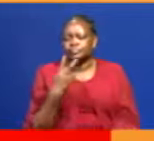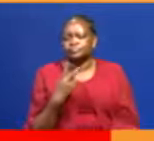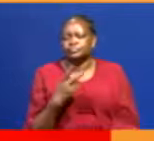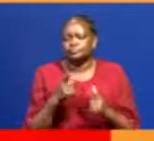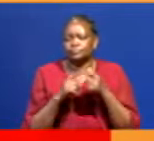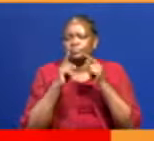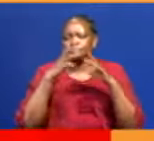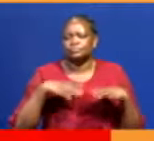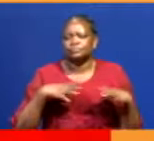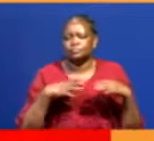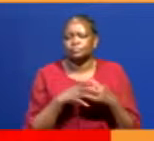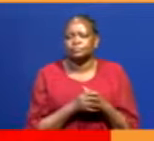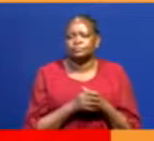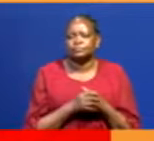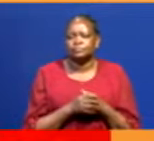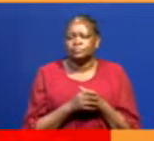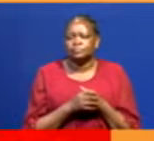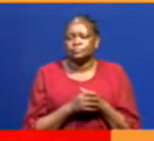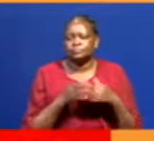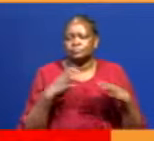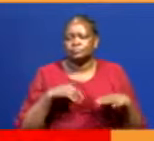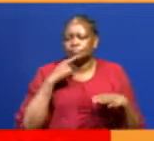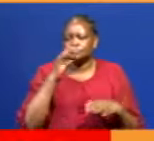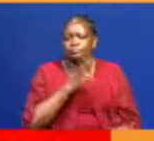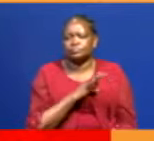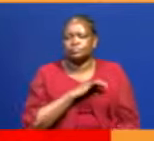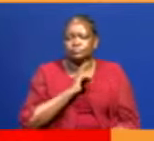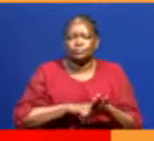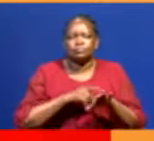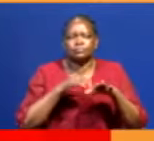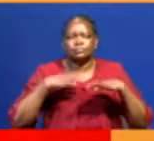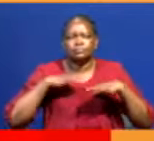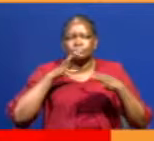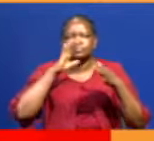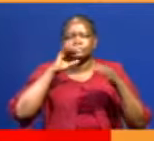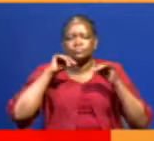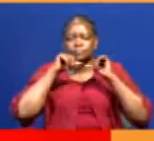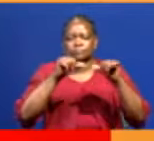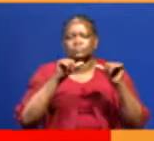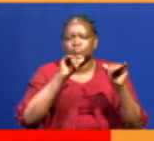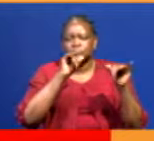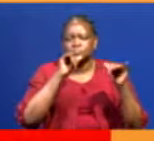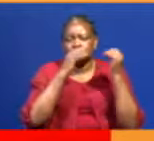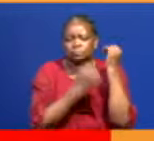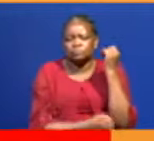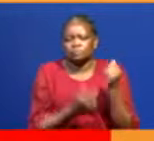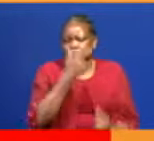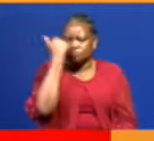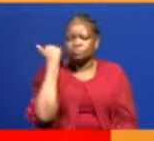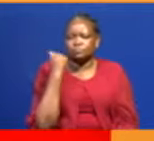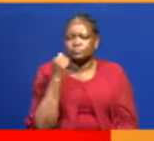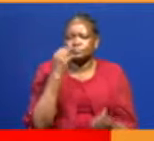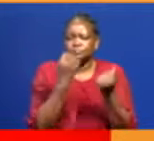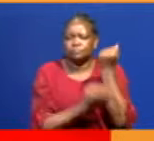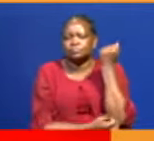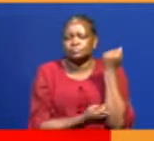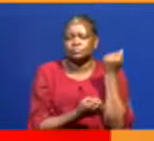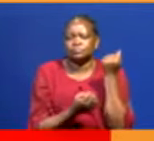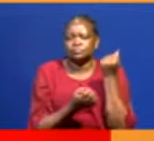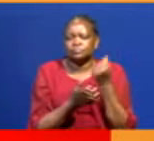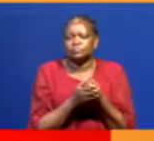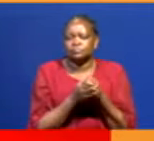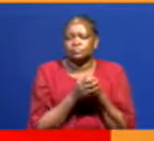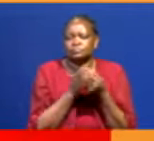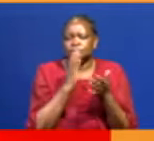Mtu mmoja ni yule ananufaika watu wakibaki maskini, kwa sababu umaskini ni